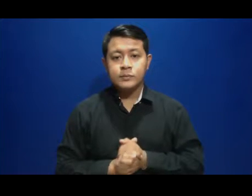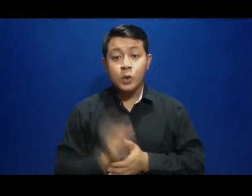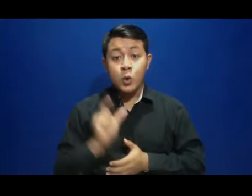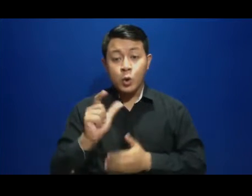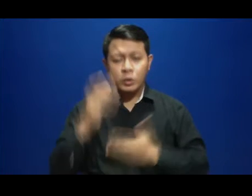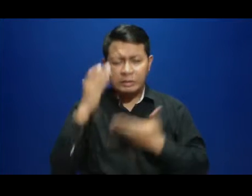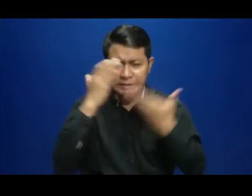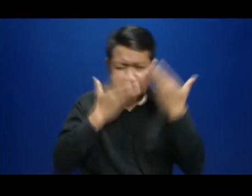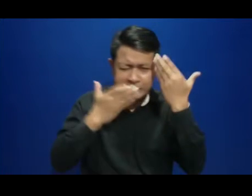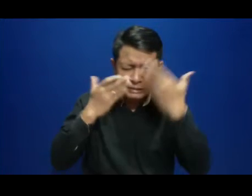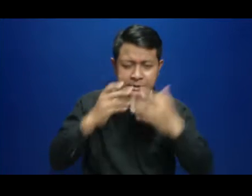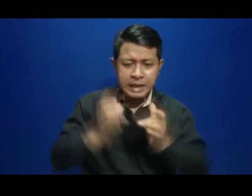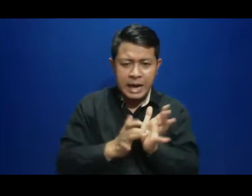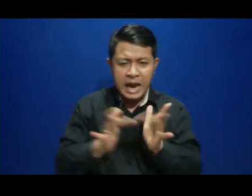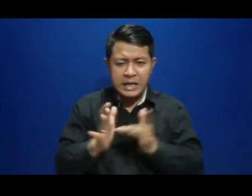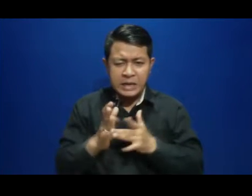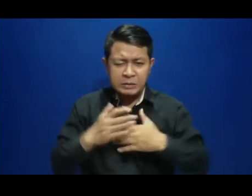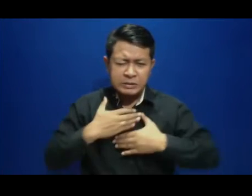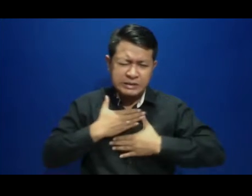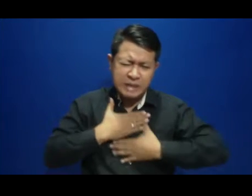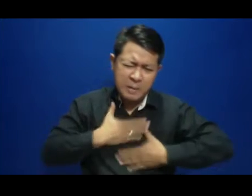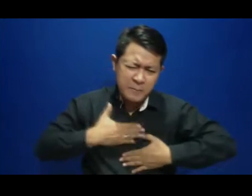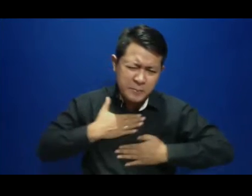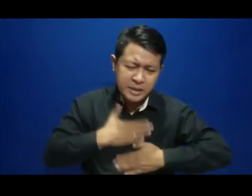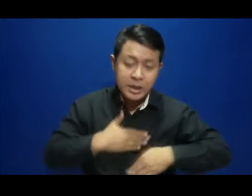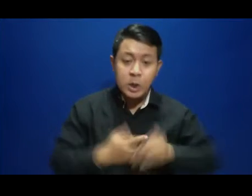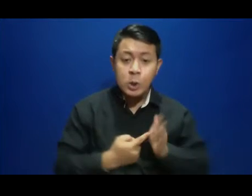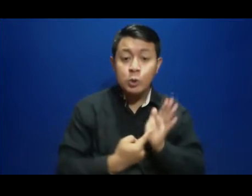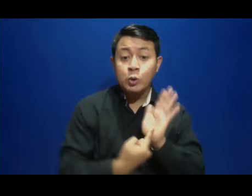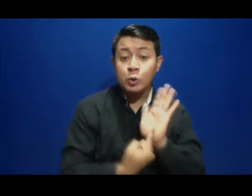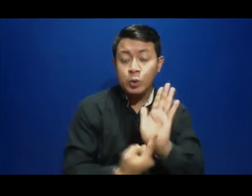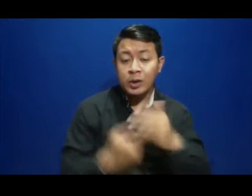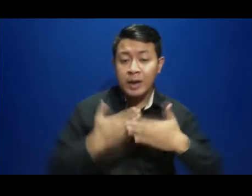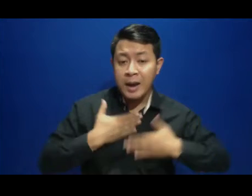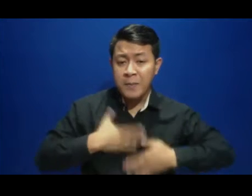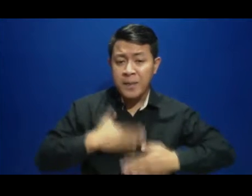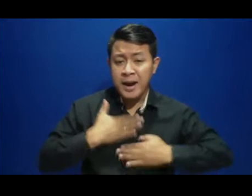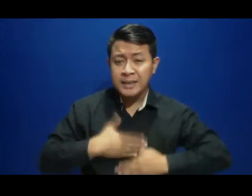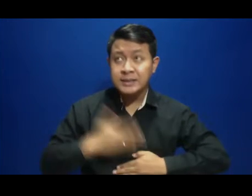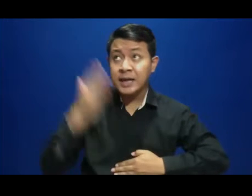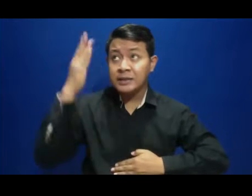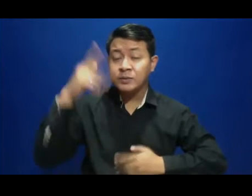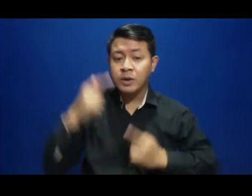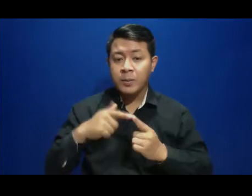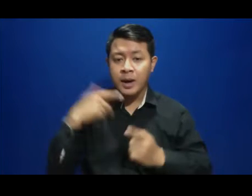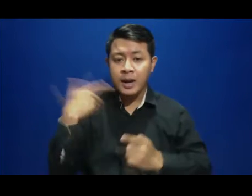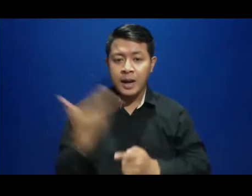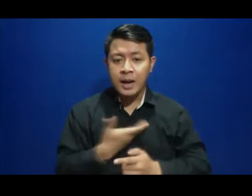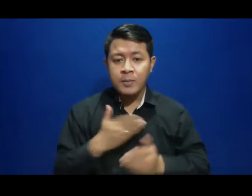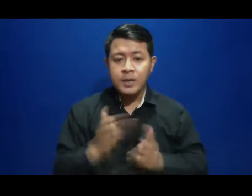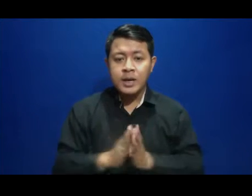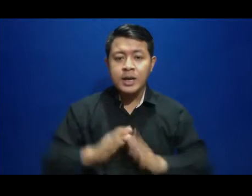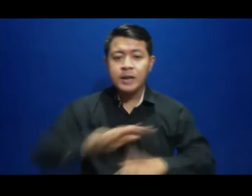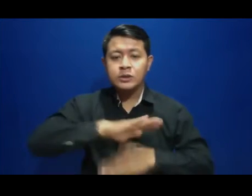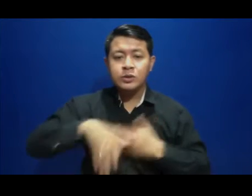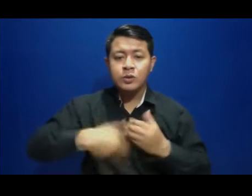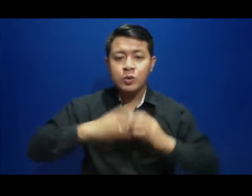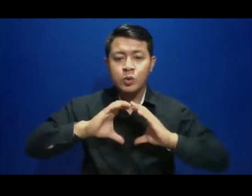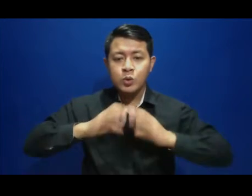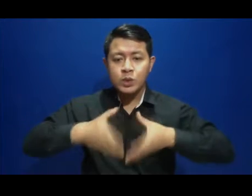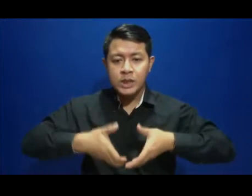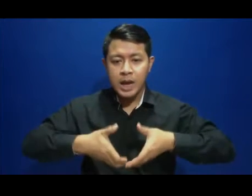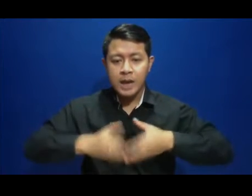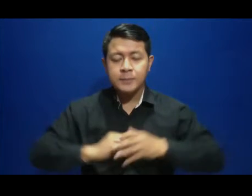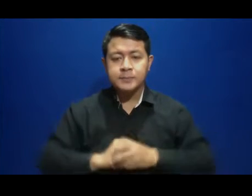Demi sengsara Yesus yang pedih, tunjukkanlah belas kasih-Mu kepada kami dan seluruh dunia.